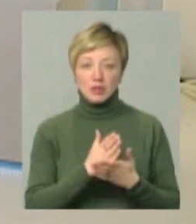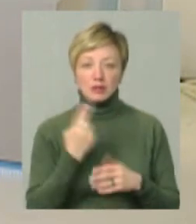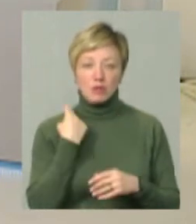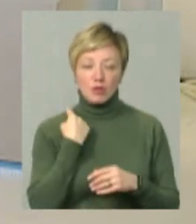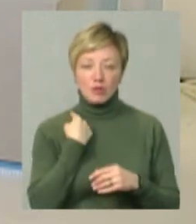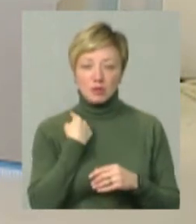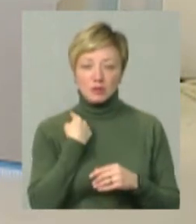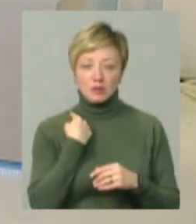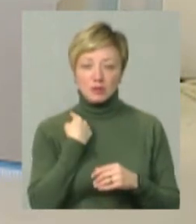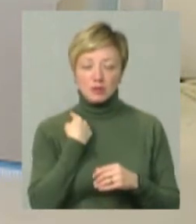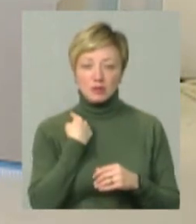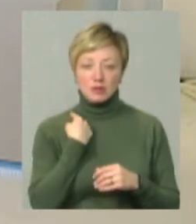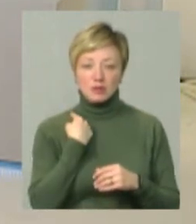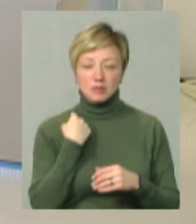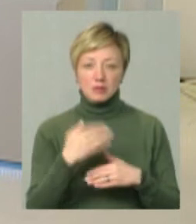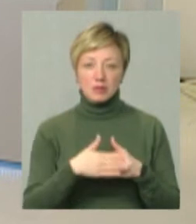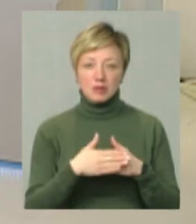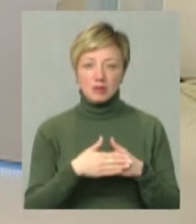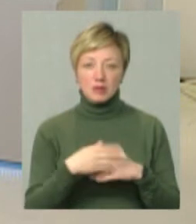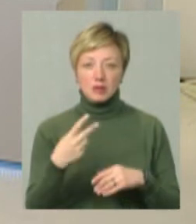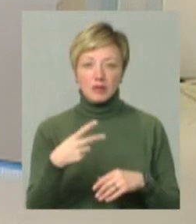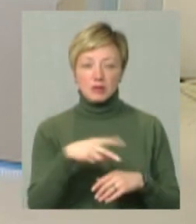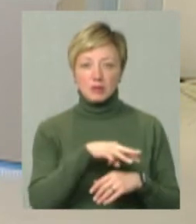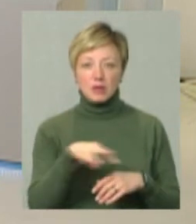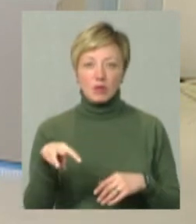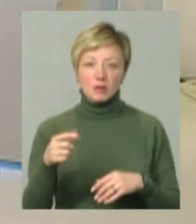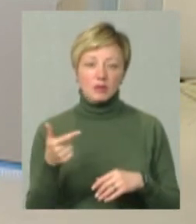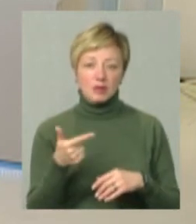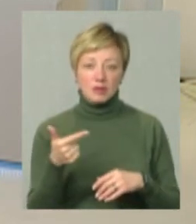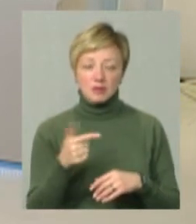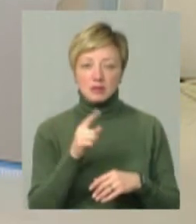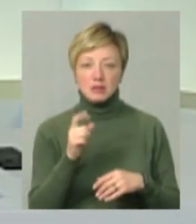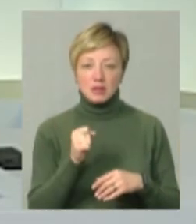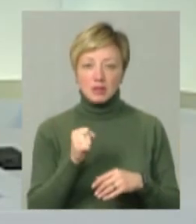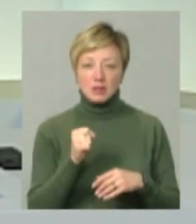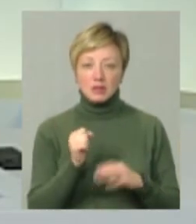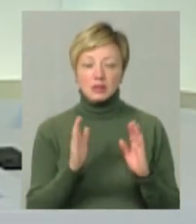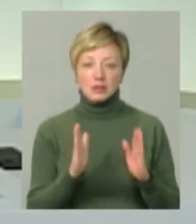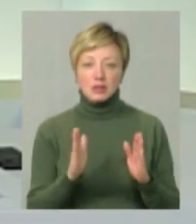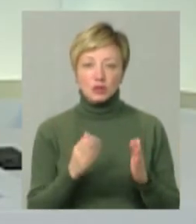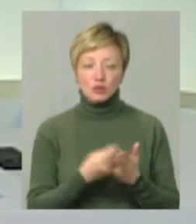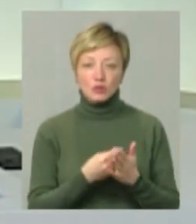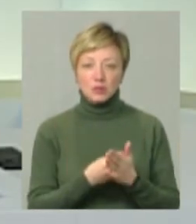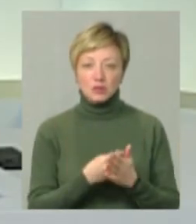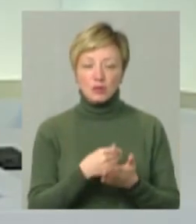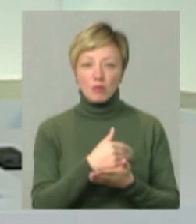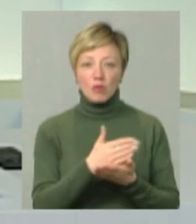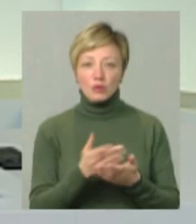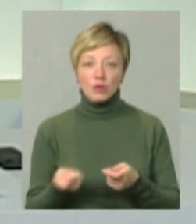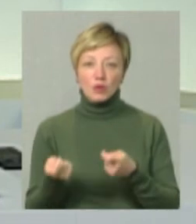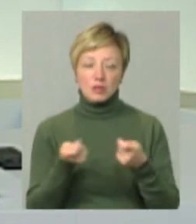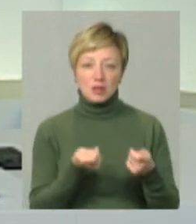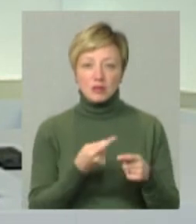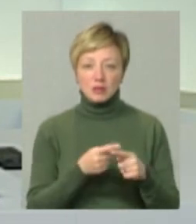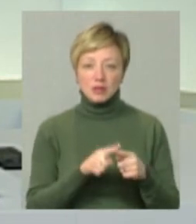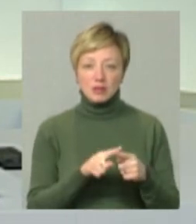є заборгованість порядка понад 20 мільйонів гривень. Це лише сума за послуги з